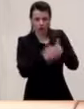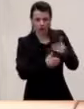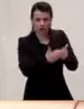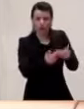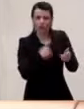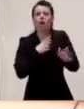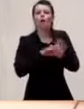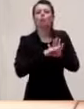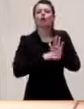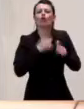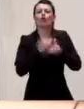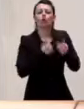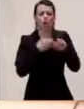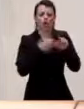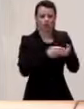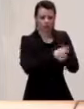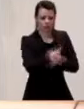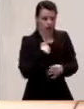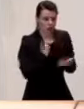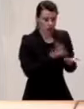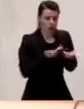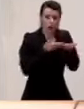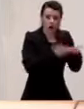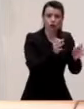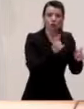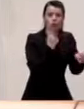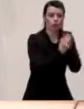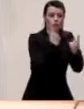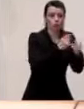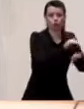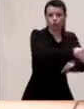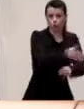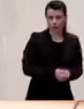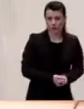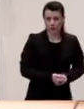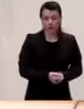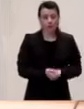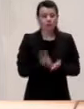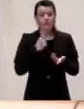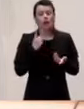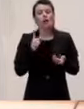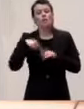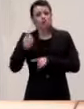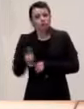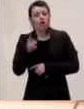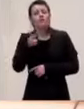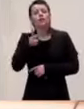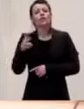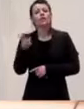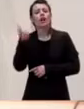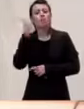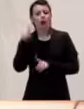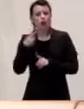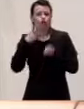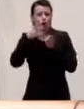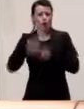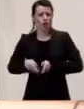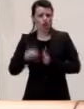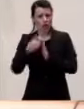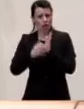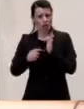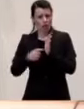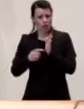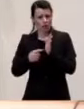procedure assistenziali. Nel frattempo, con la delibera del 23 marzo, erano state attivate le